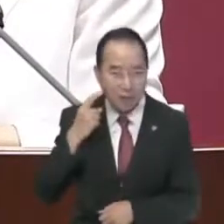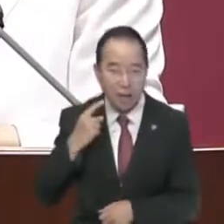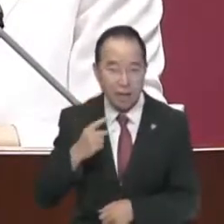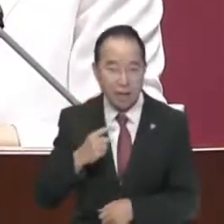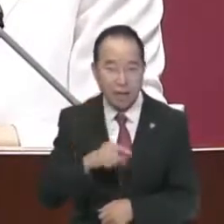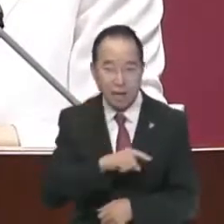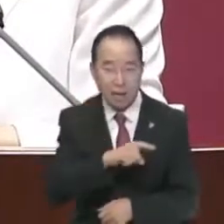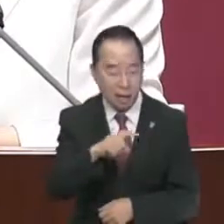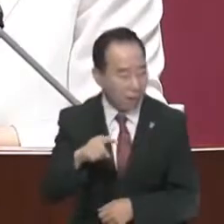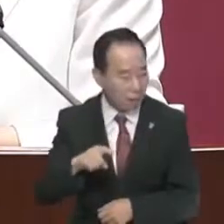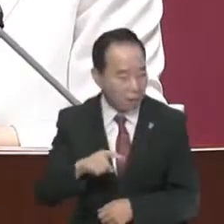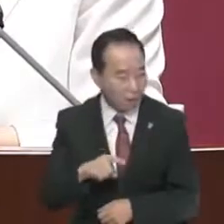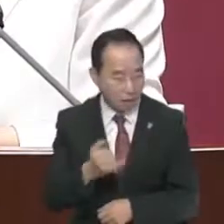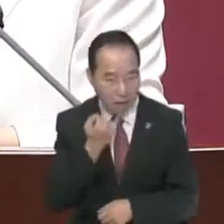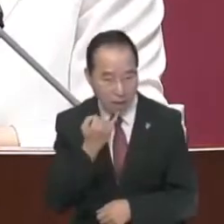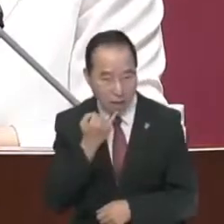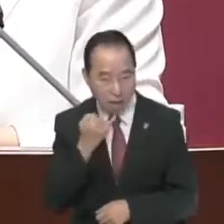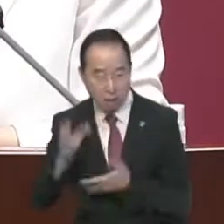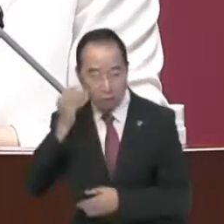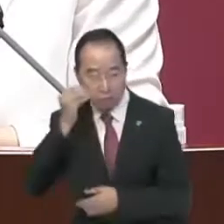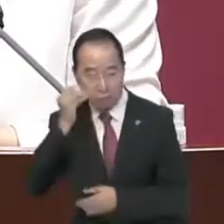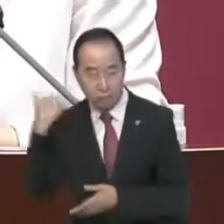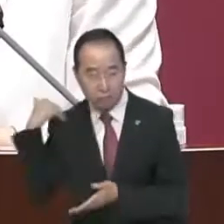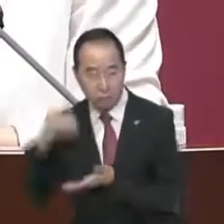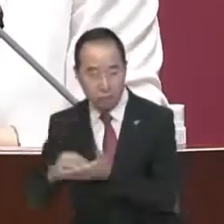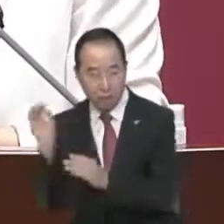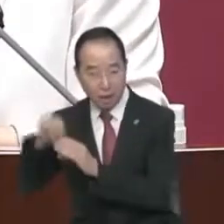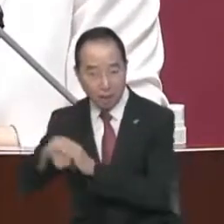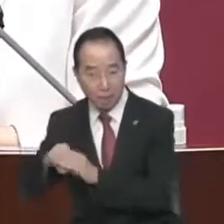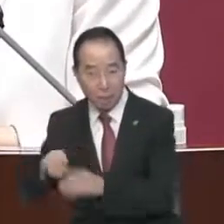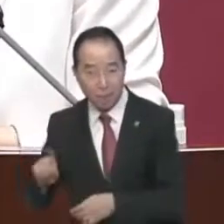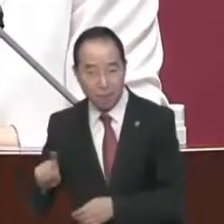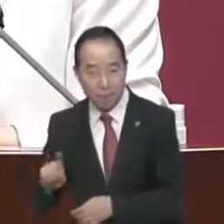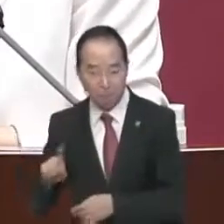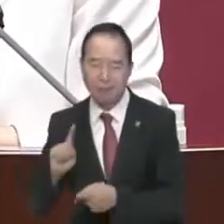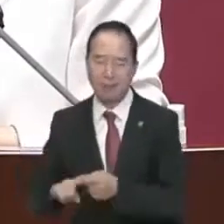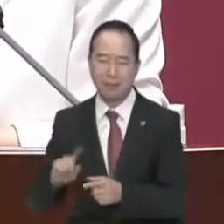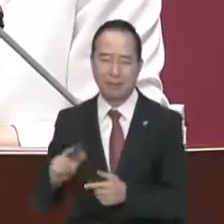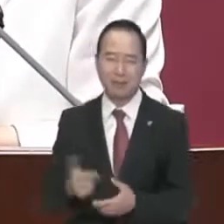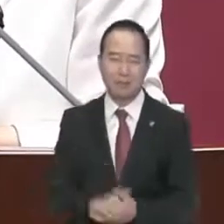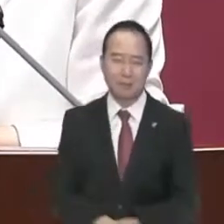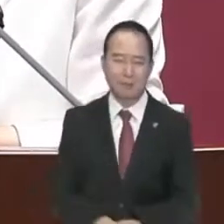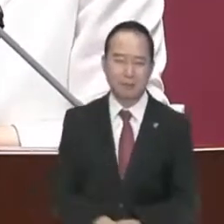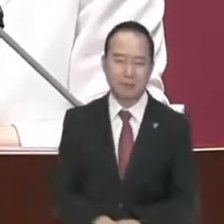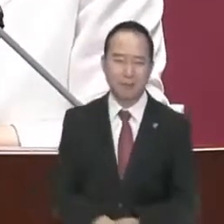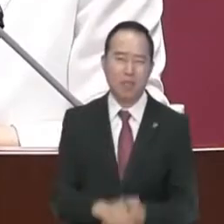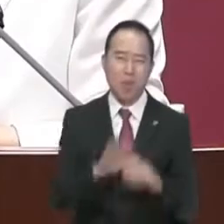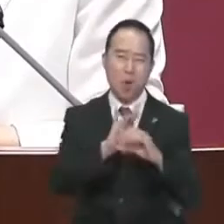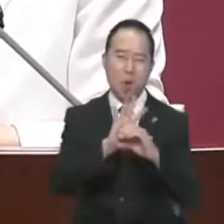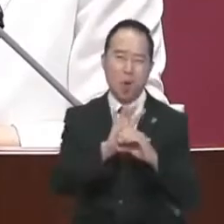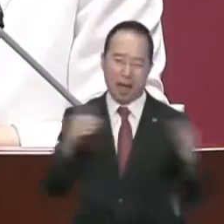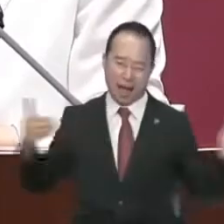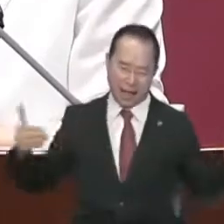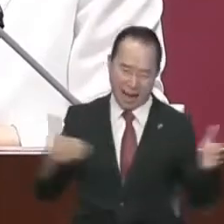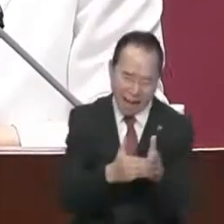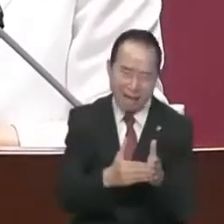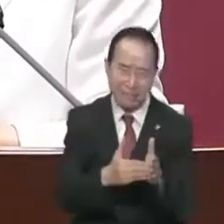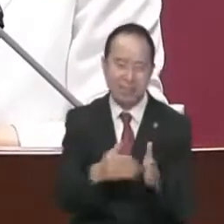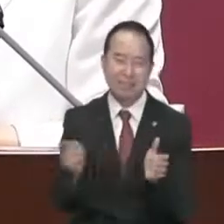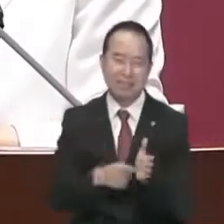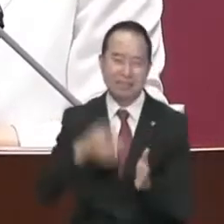합니까? 그것은 적절한 방법이 아닙니다. 저는. 네, 코로나19 종식 때까지 한시적으로